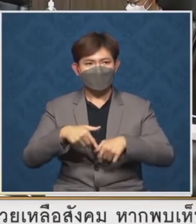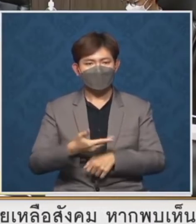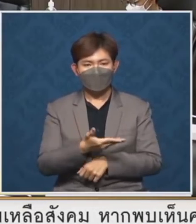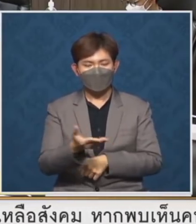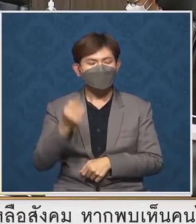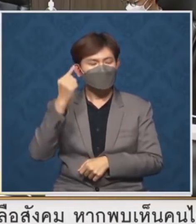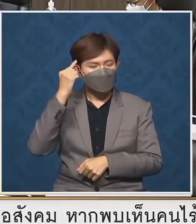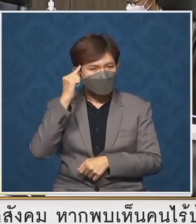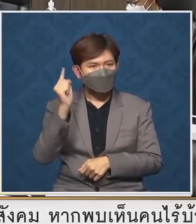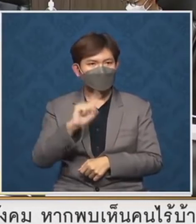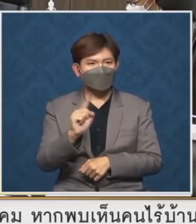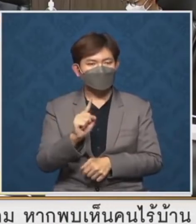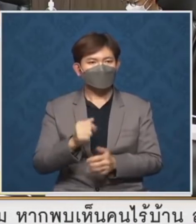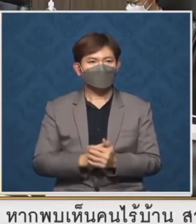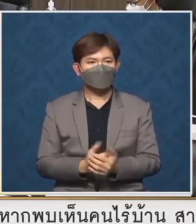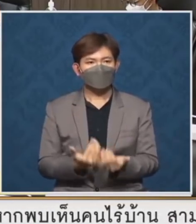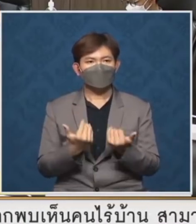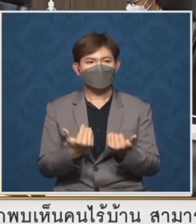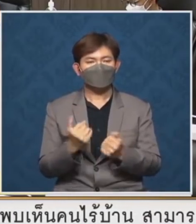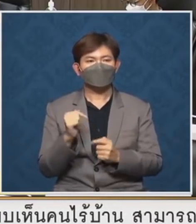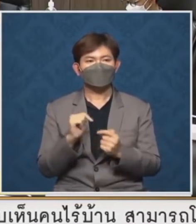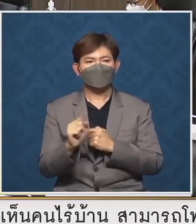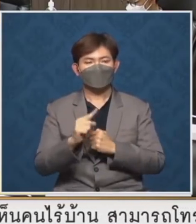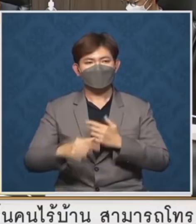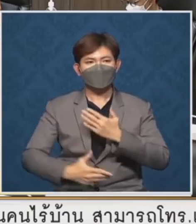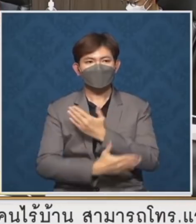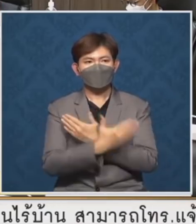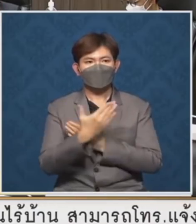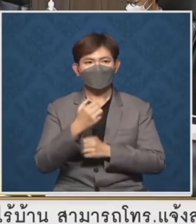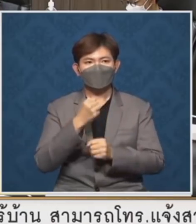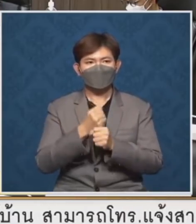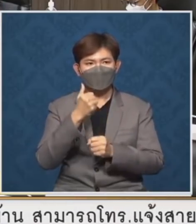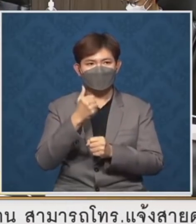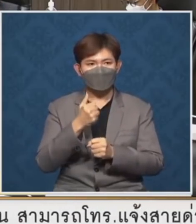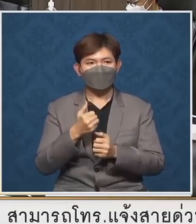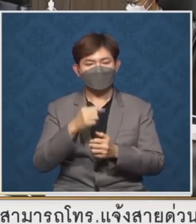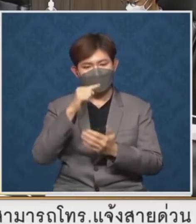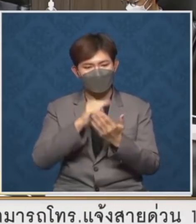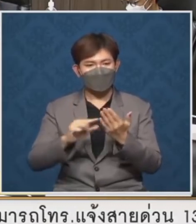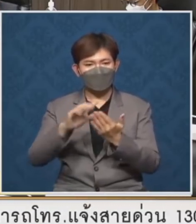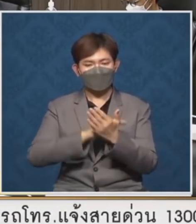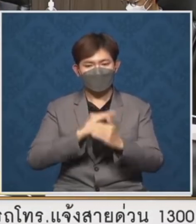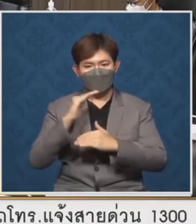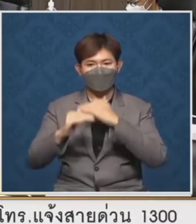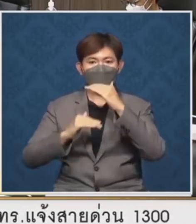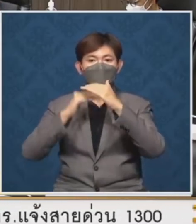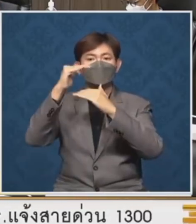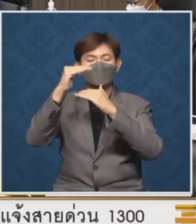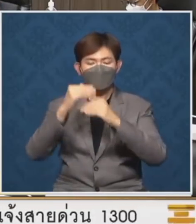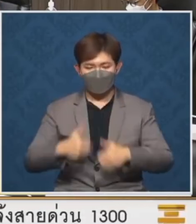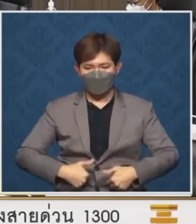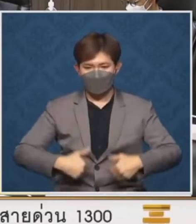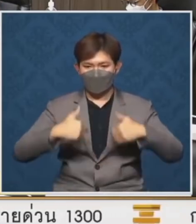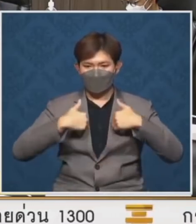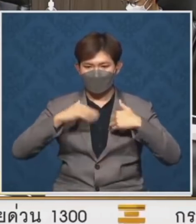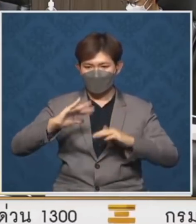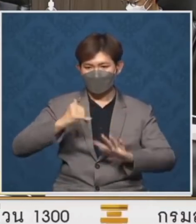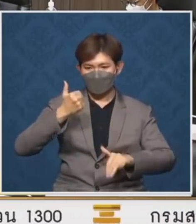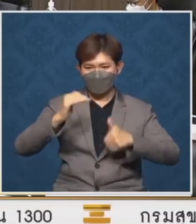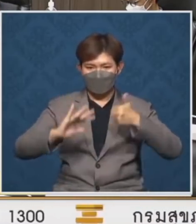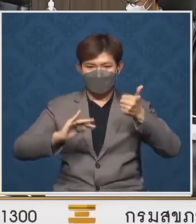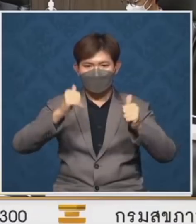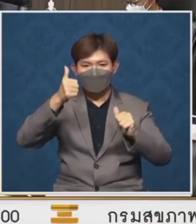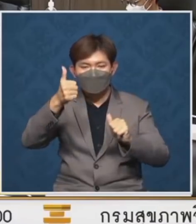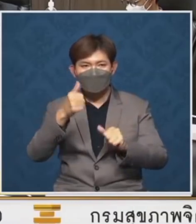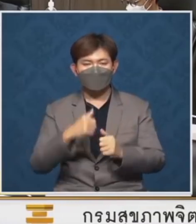ารู้ดีว่านี่คือยุคที่เป็นโอกาสให้พวกเขาสามารถสร้างประเทศนี้เพื่อพัฒนาคุณภาพชีวิตของพวกเขาและลูกหล